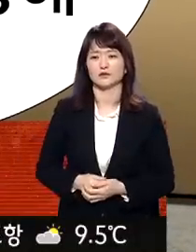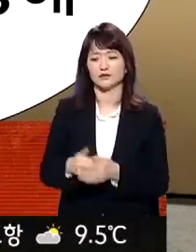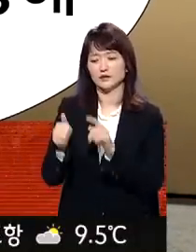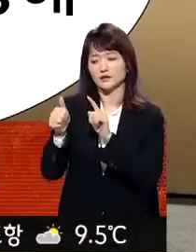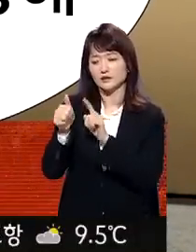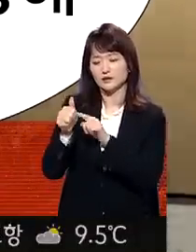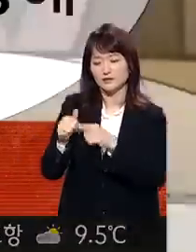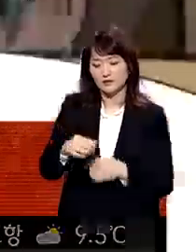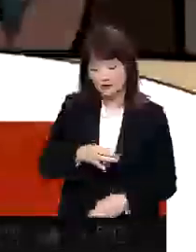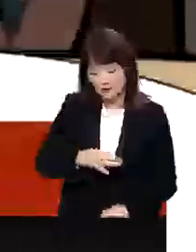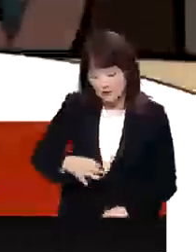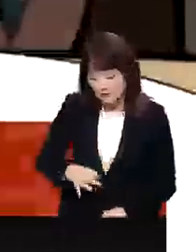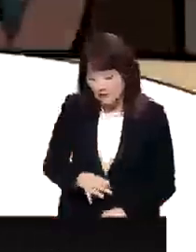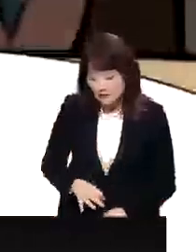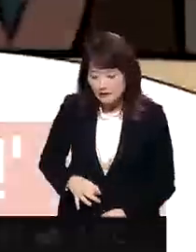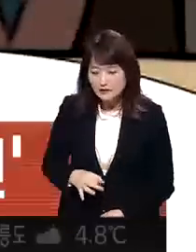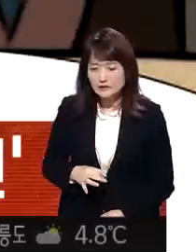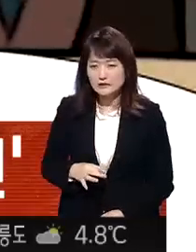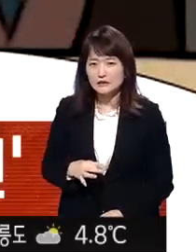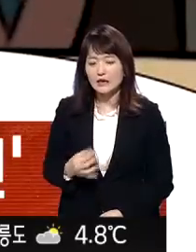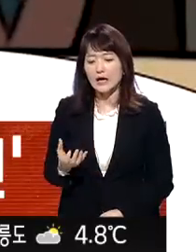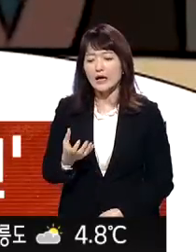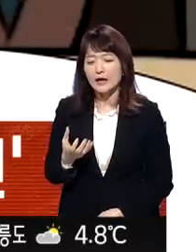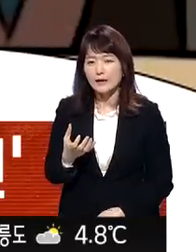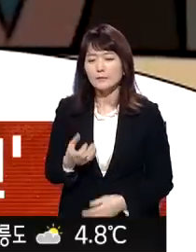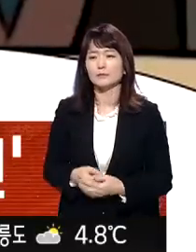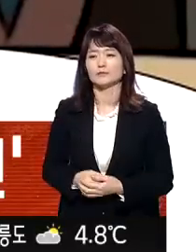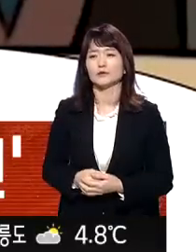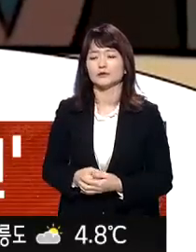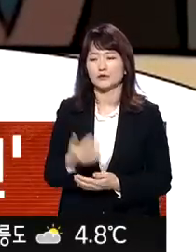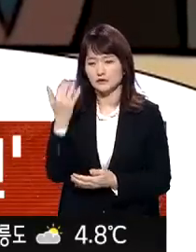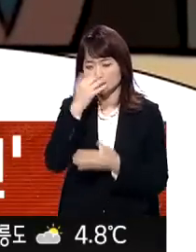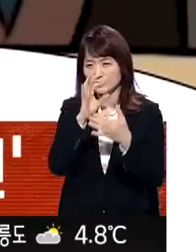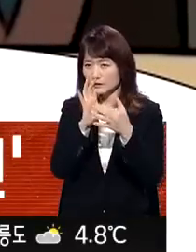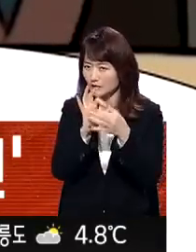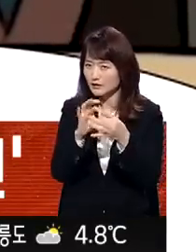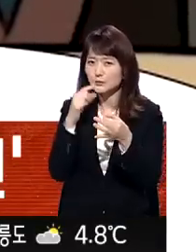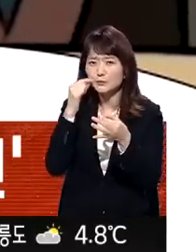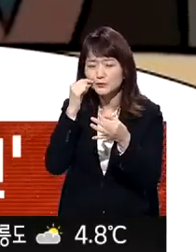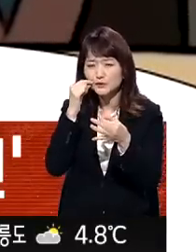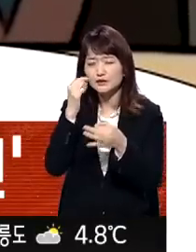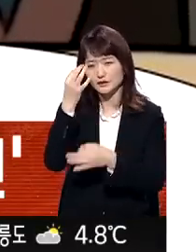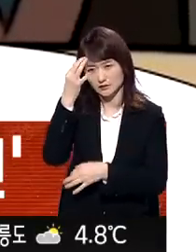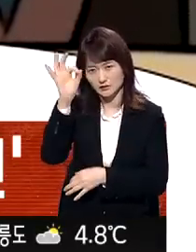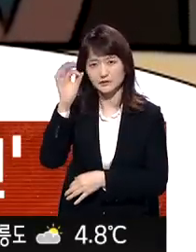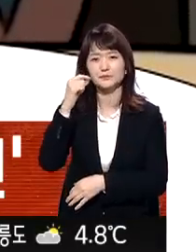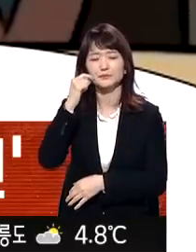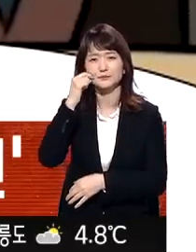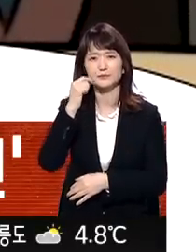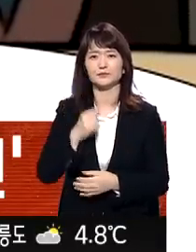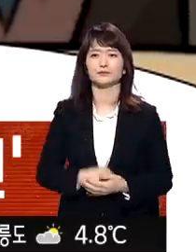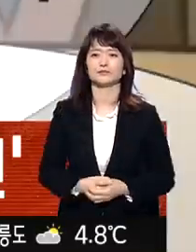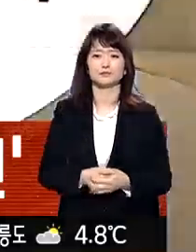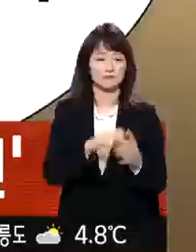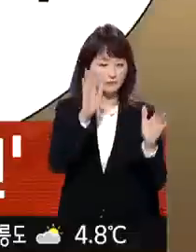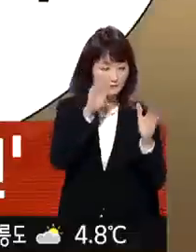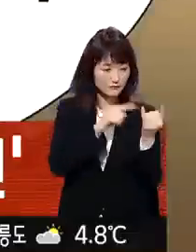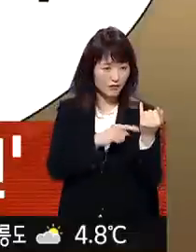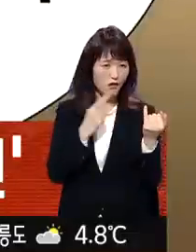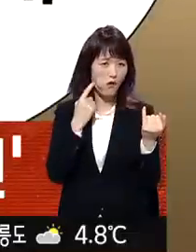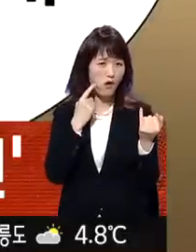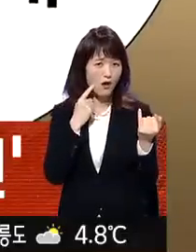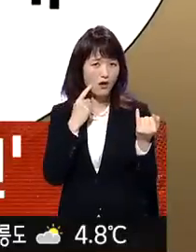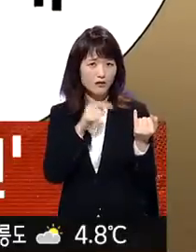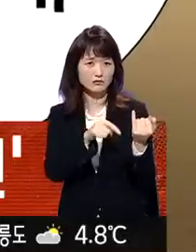탈장이라든지 이런 성관계 할 수 없다라든지 이런 내용들 다 인정하지 않았고요. 더더군다나 이 학생이 거짓말하거나 뭐